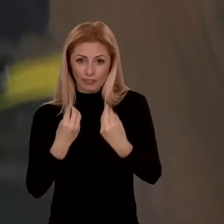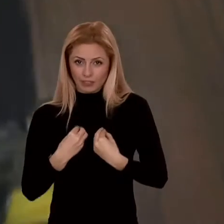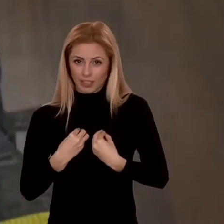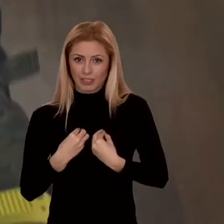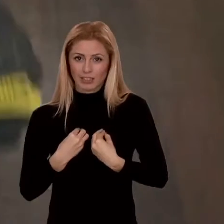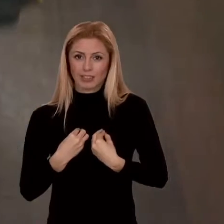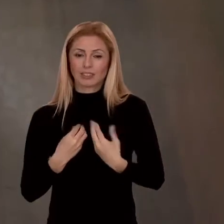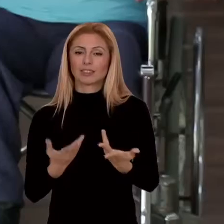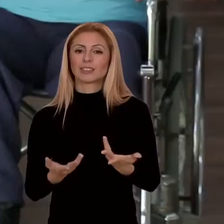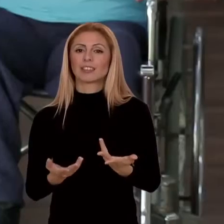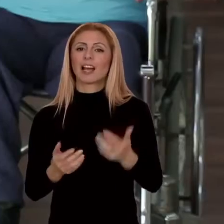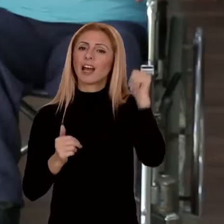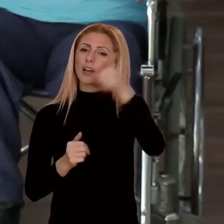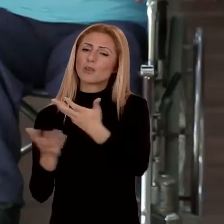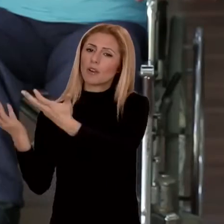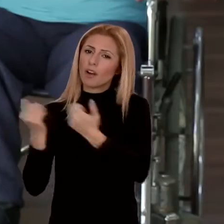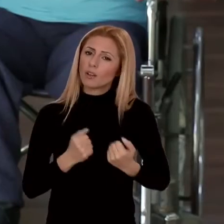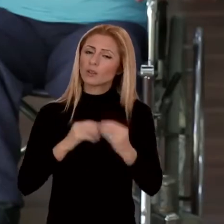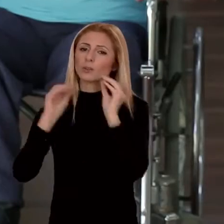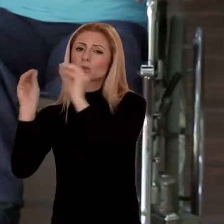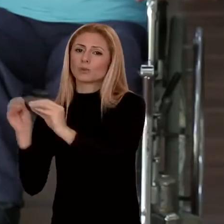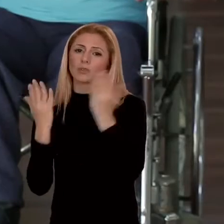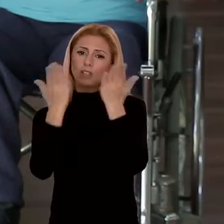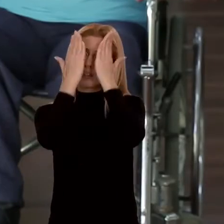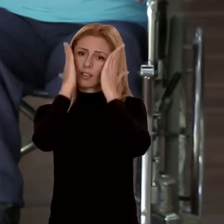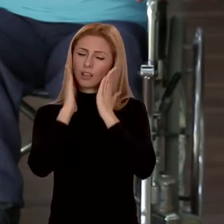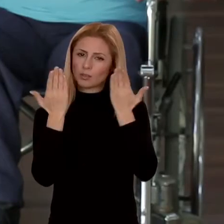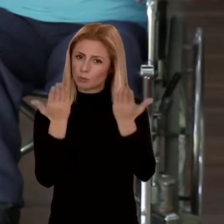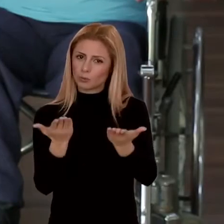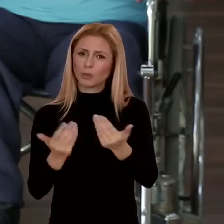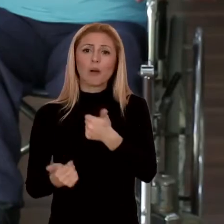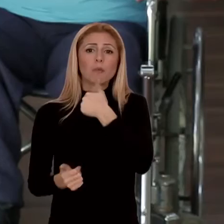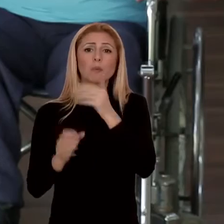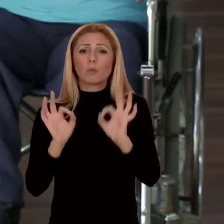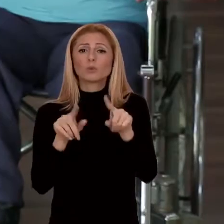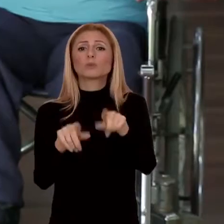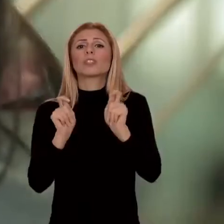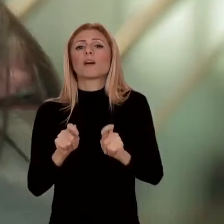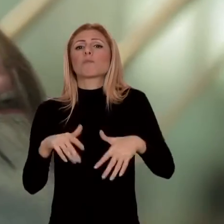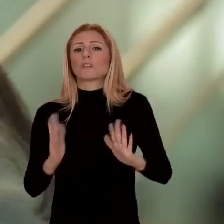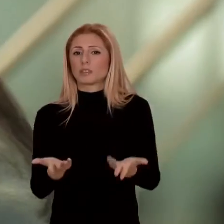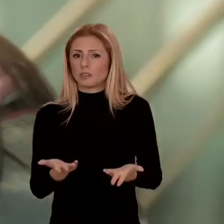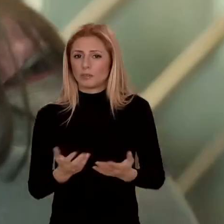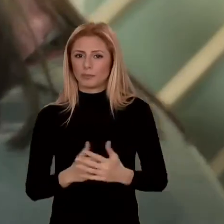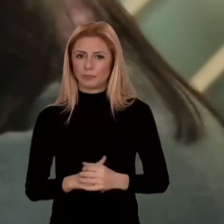sundu. Böyle her gün alıyor, her gün götürüyor. Allah razı olsun. Yani babamız yapmaz.